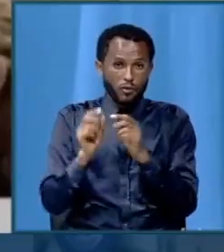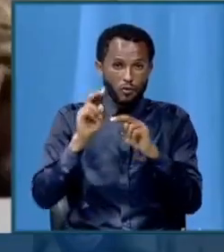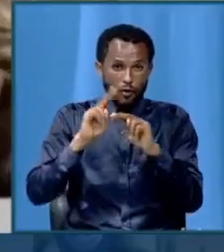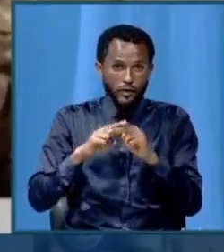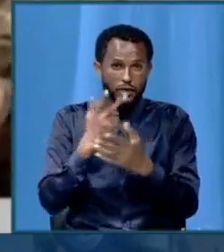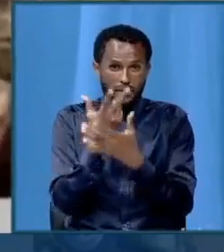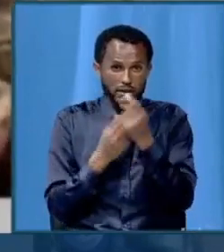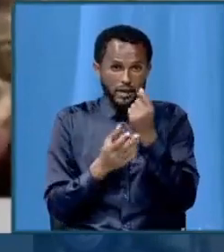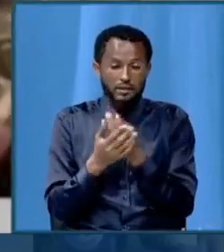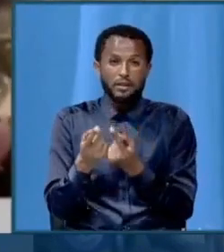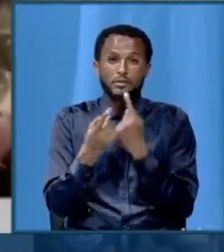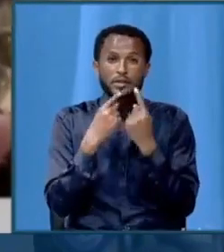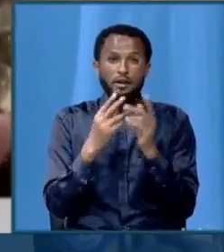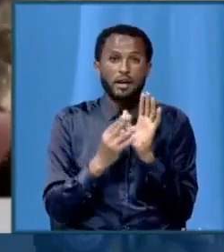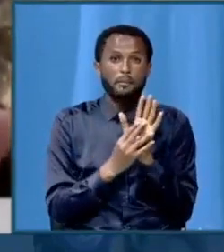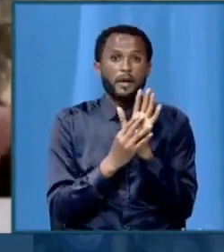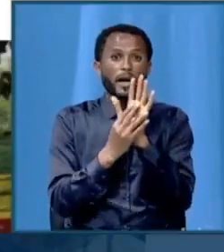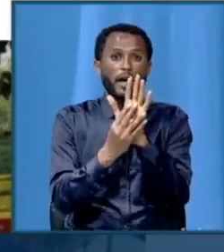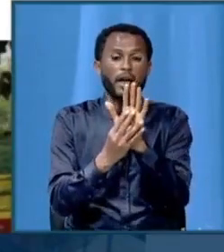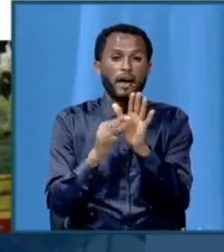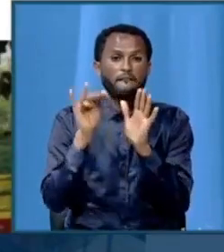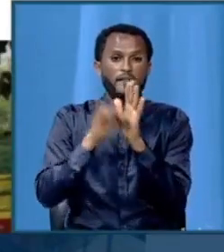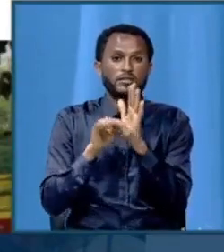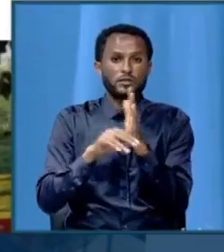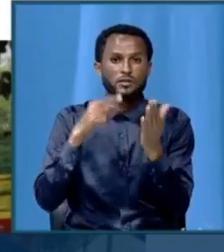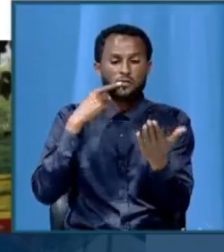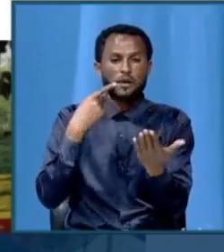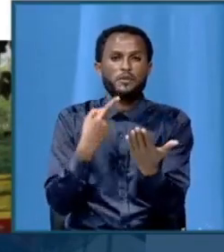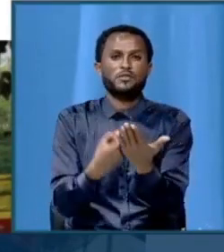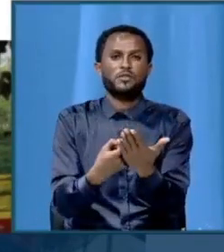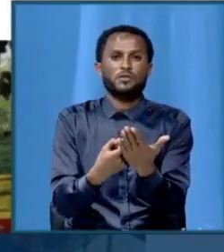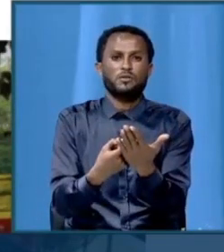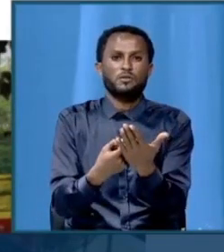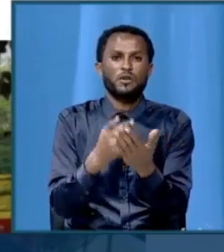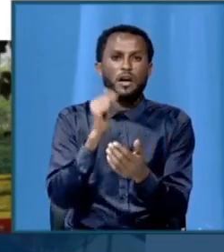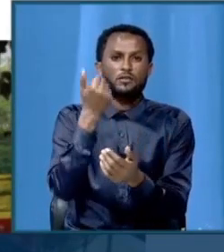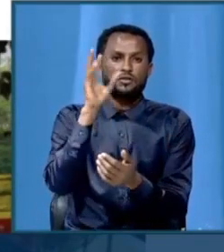ክብል ምዝራቡ መርኣያ ፋሽሽትነቱ ኣመስኪሩ።